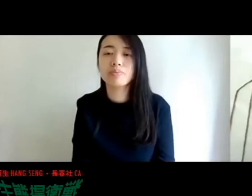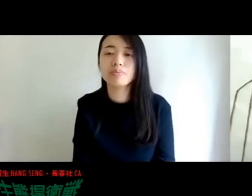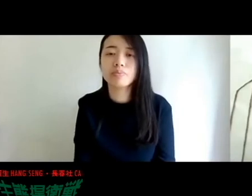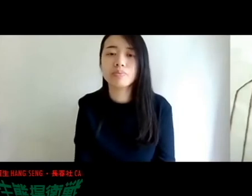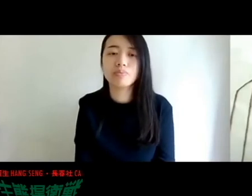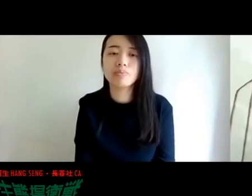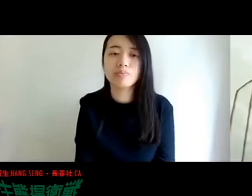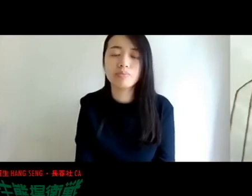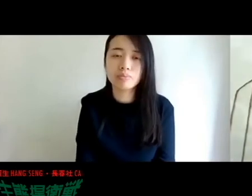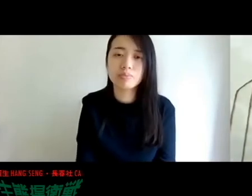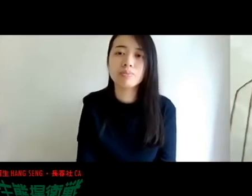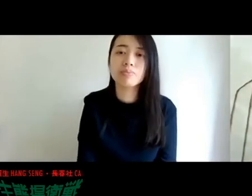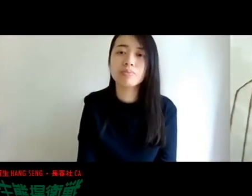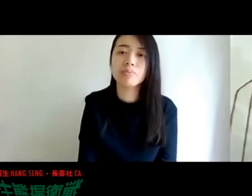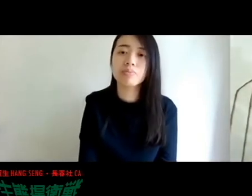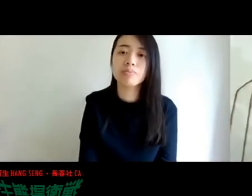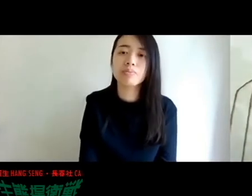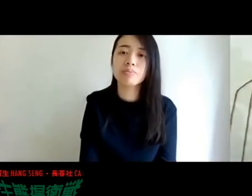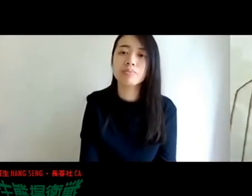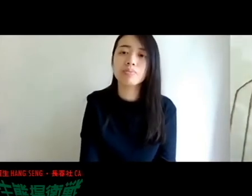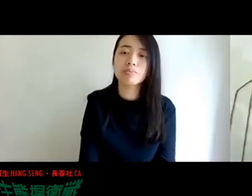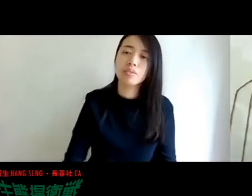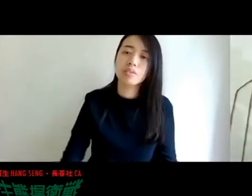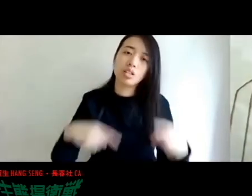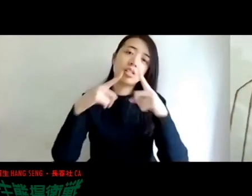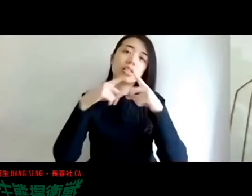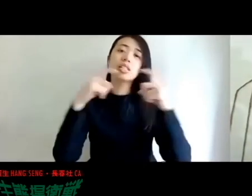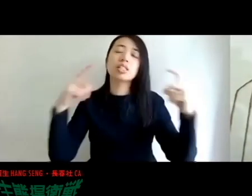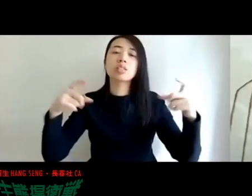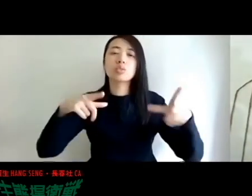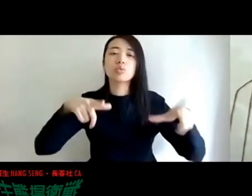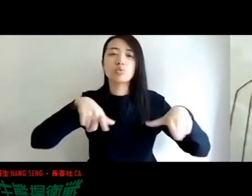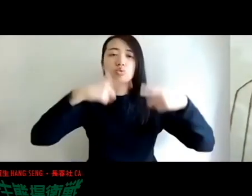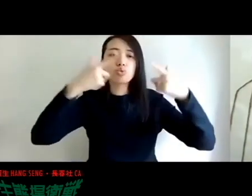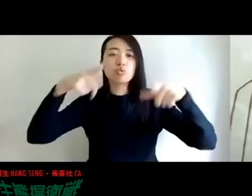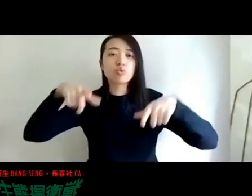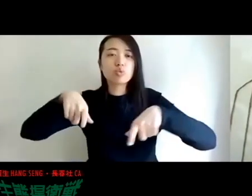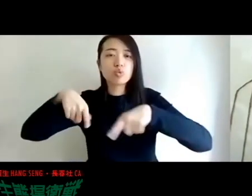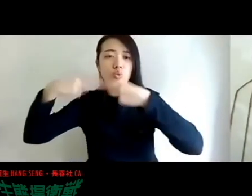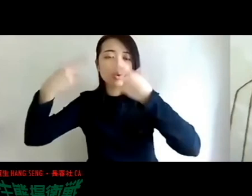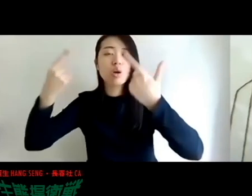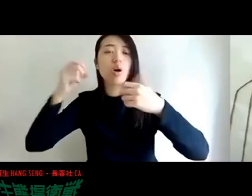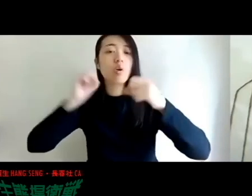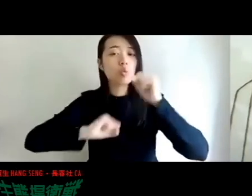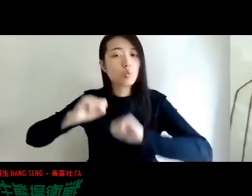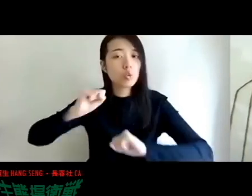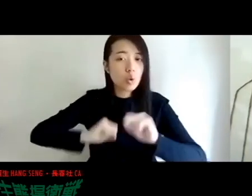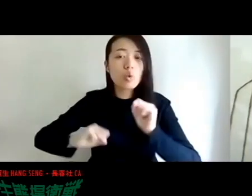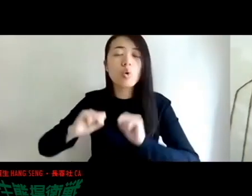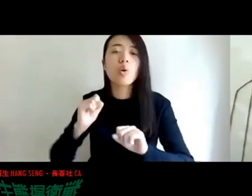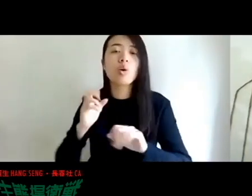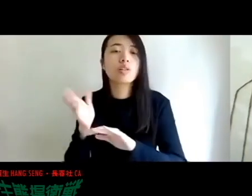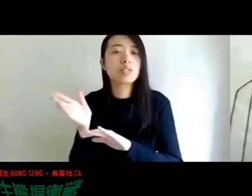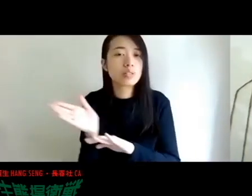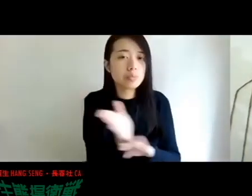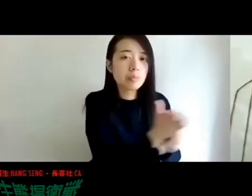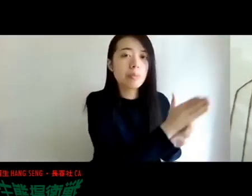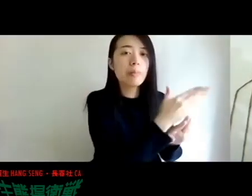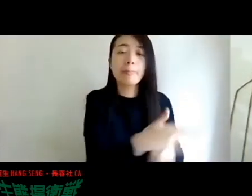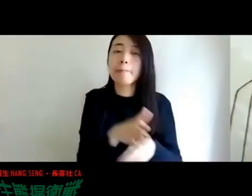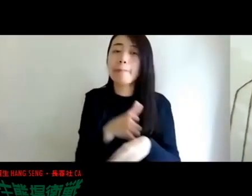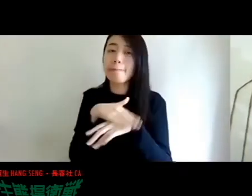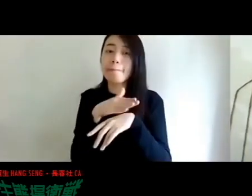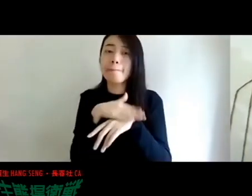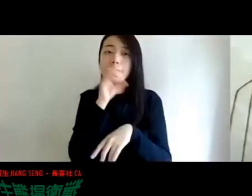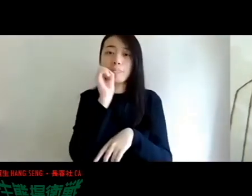係啦，咁除咗係一啲市區樹嘅活動之外咧，咁我哋頭先都有提過啦，我哋都會